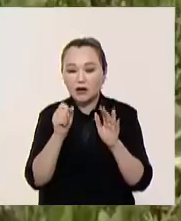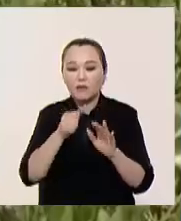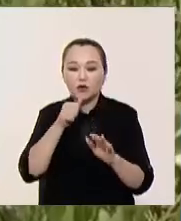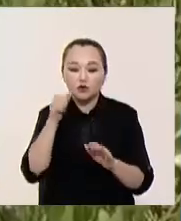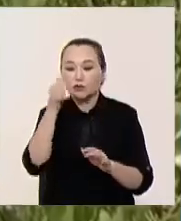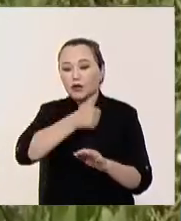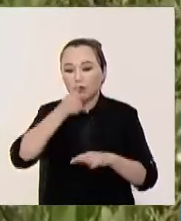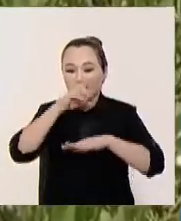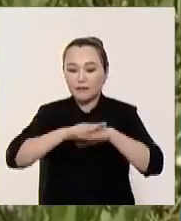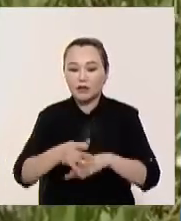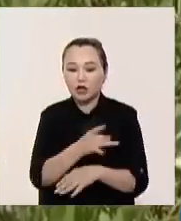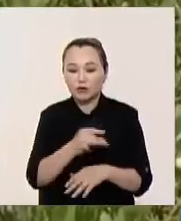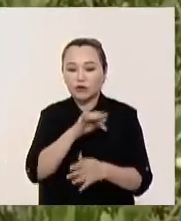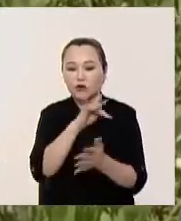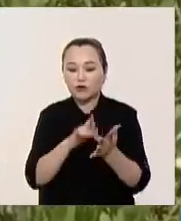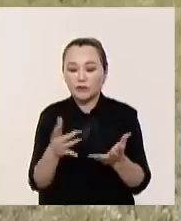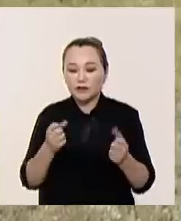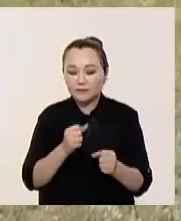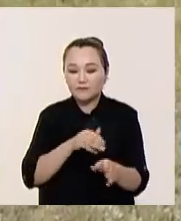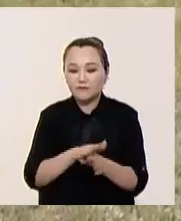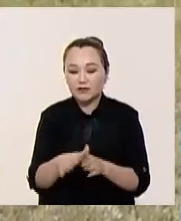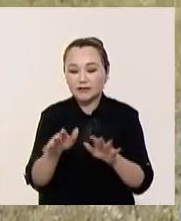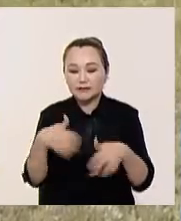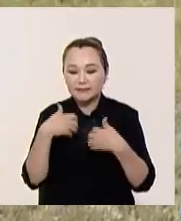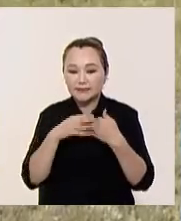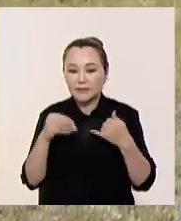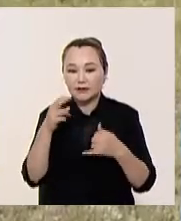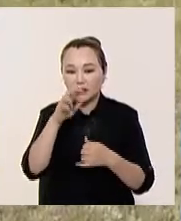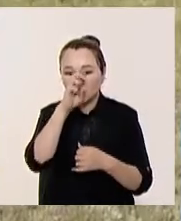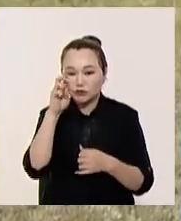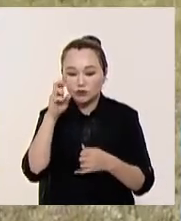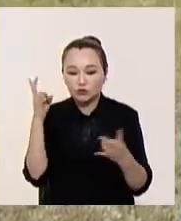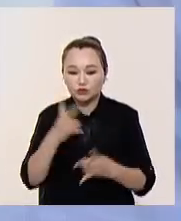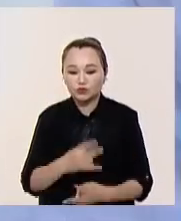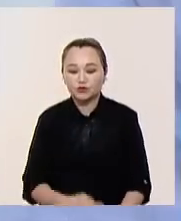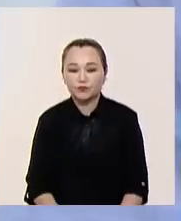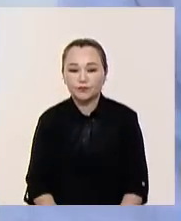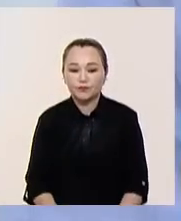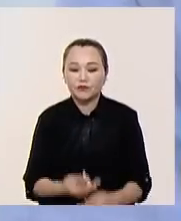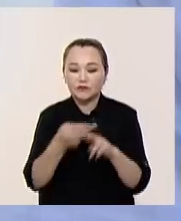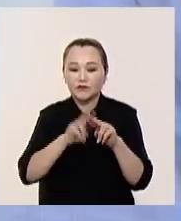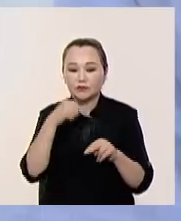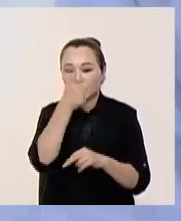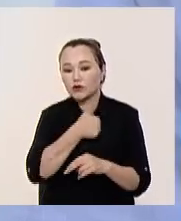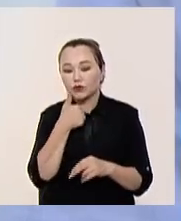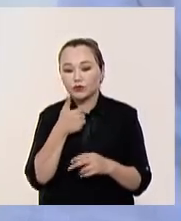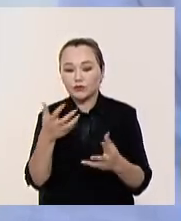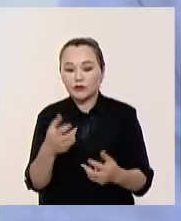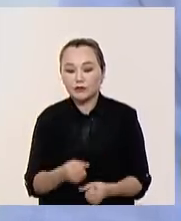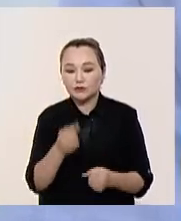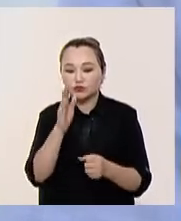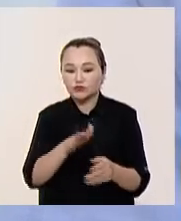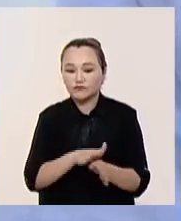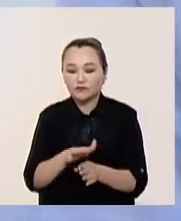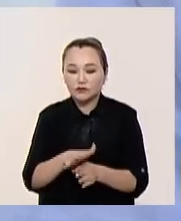году акиматами районов и городов приняли меры по изъятию земель для государственных нужд. В текущем году принимаются